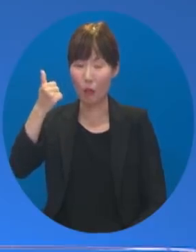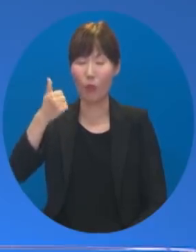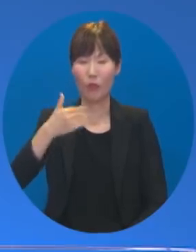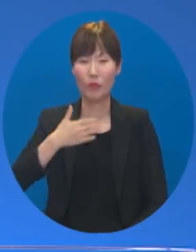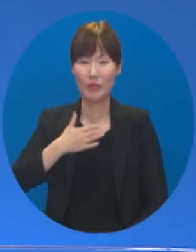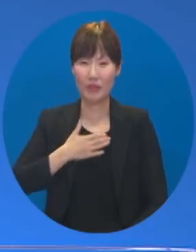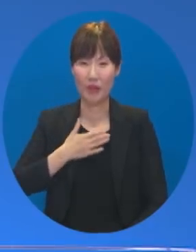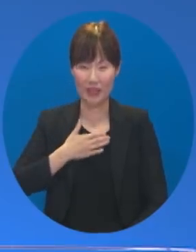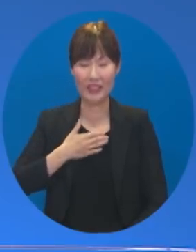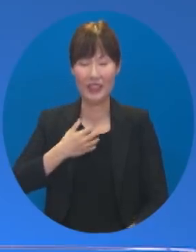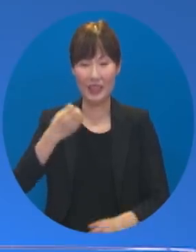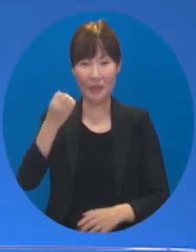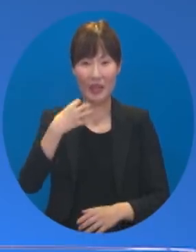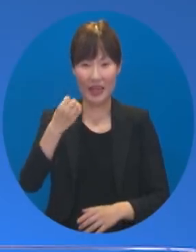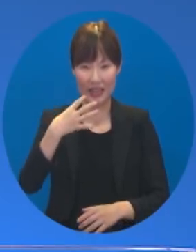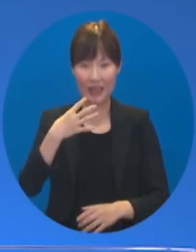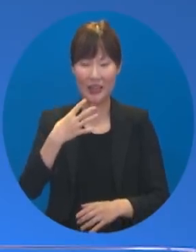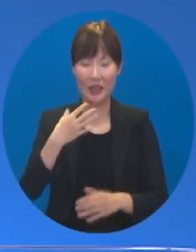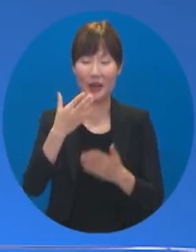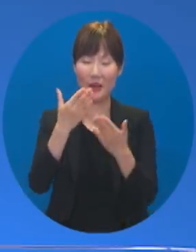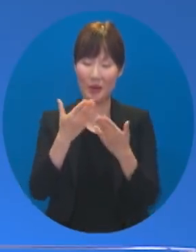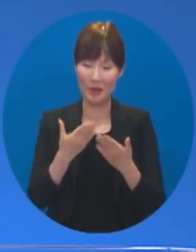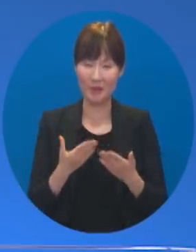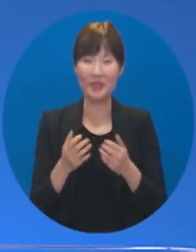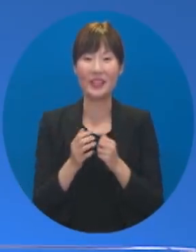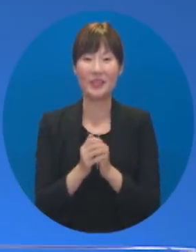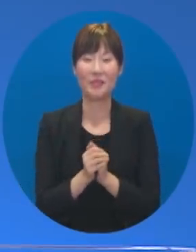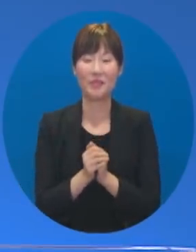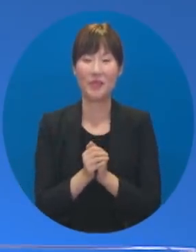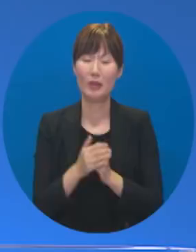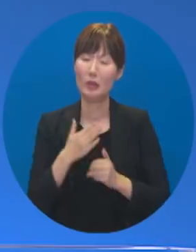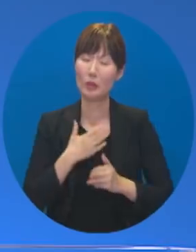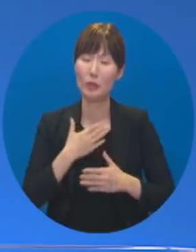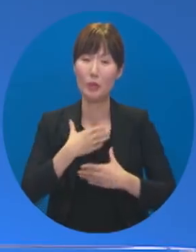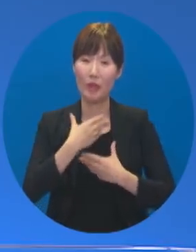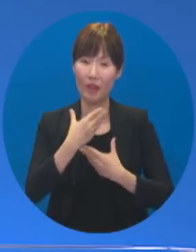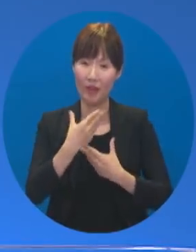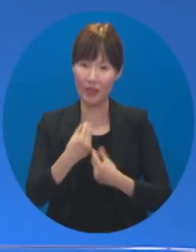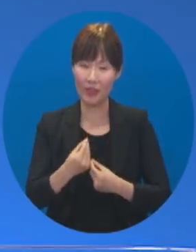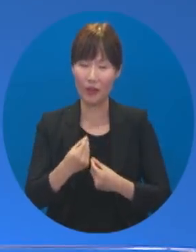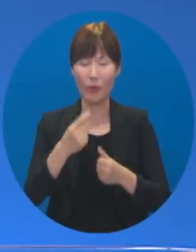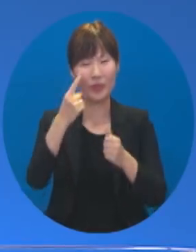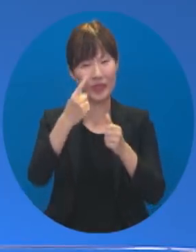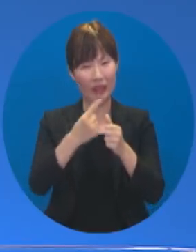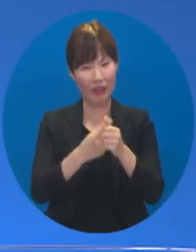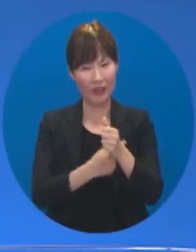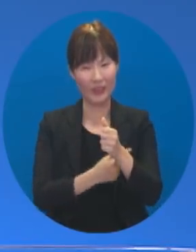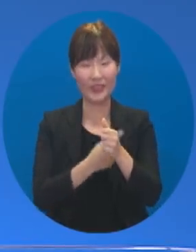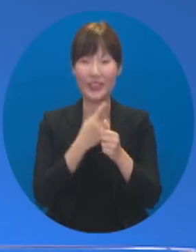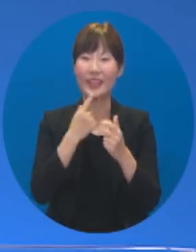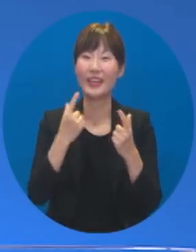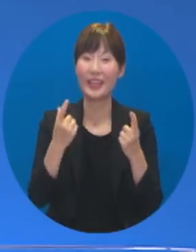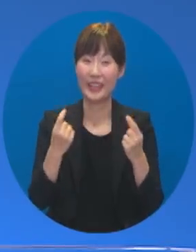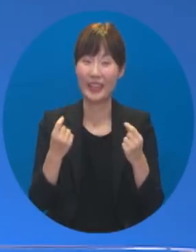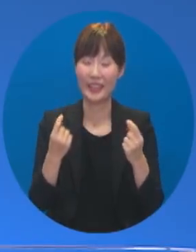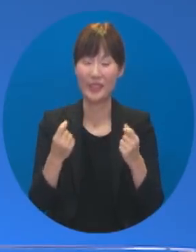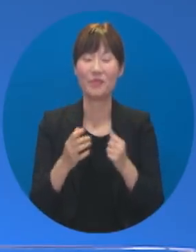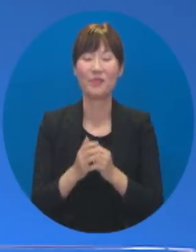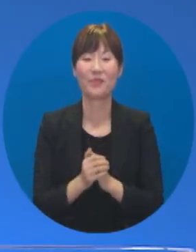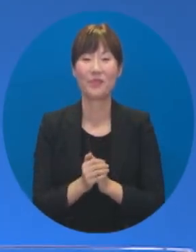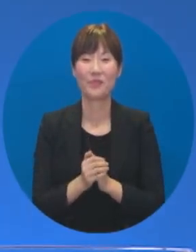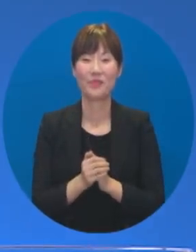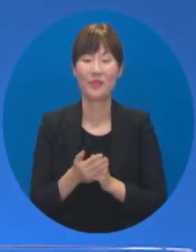합니다. 그게 제일 저도 편하고 또 자연스러운 것 같아서요.